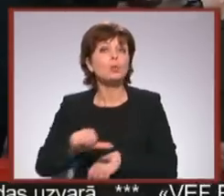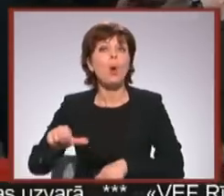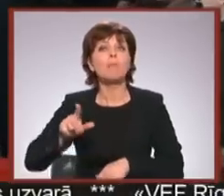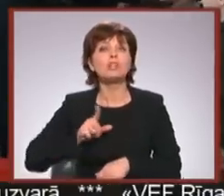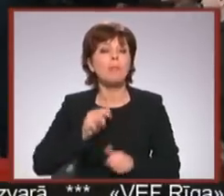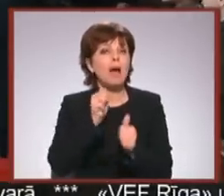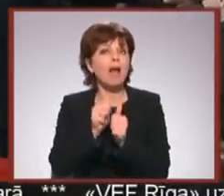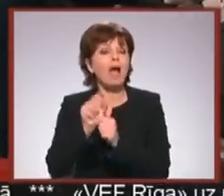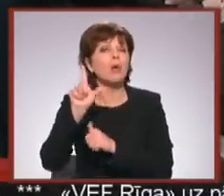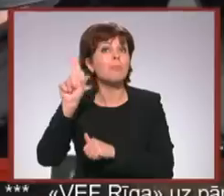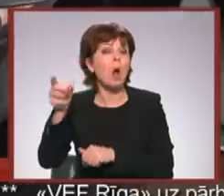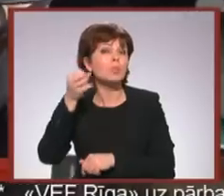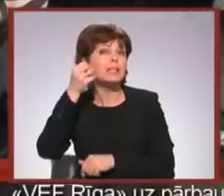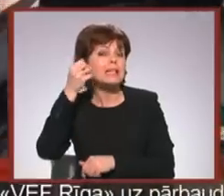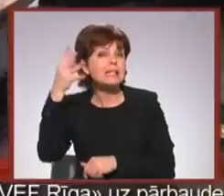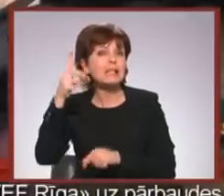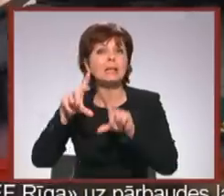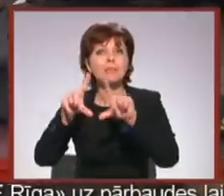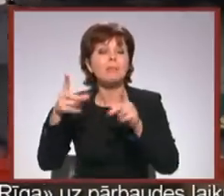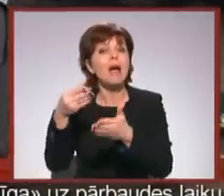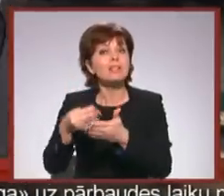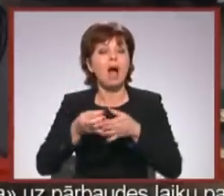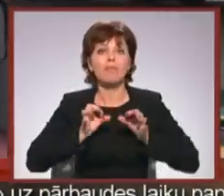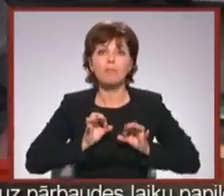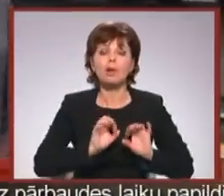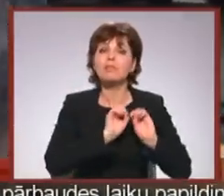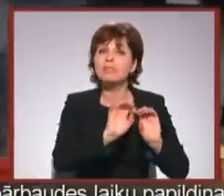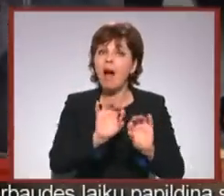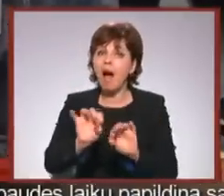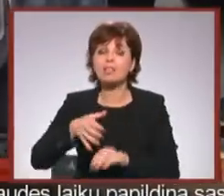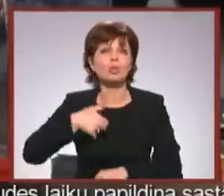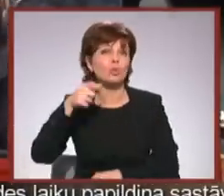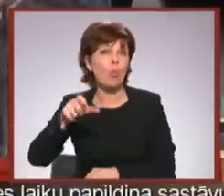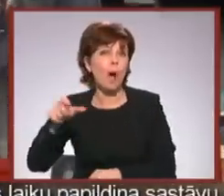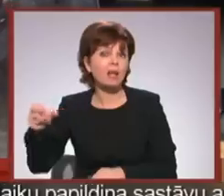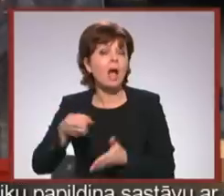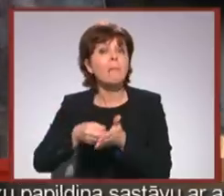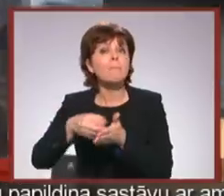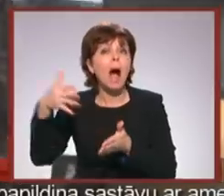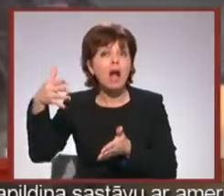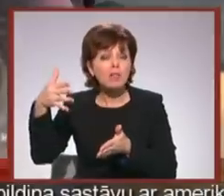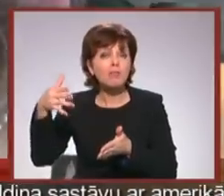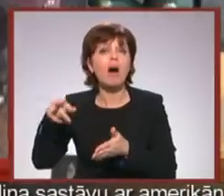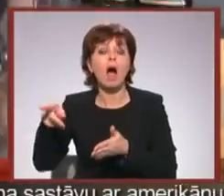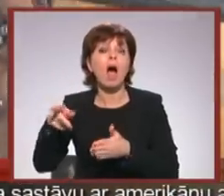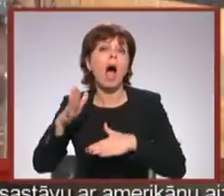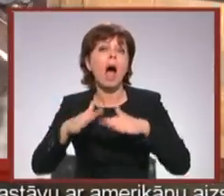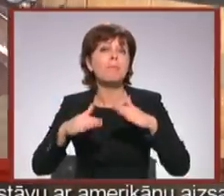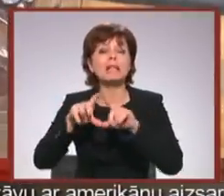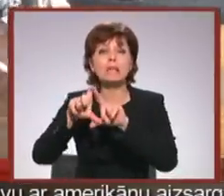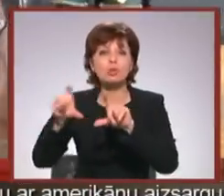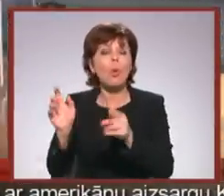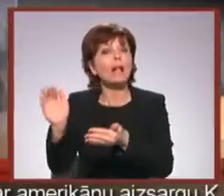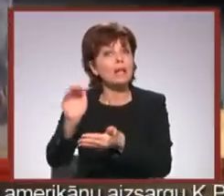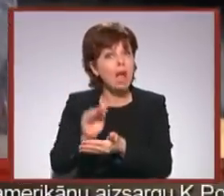regulāri brauc uz izglītības iestādēm, lai par savu profesiju stāstītu skolēniem. Šoreiz balva amatniecības skolas jaunieši tiek iepazīstināti ar šī